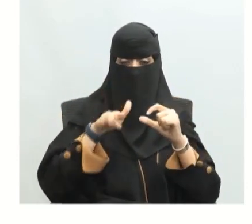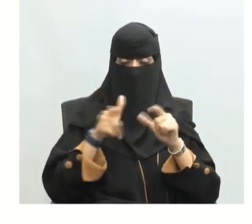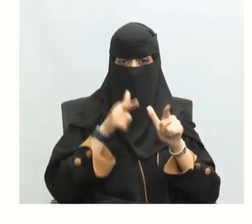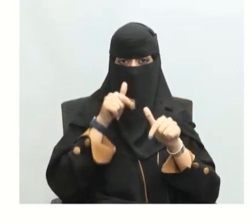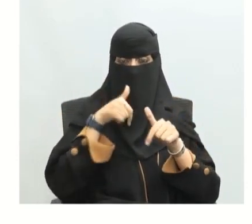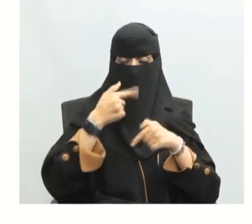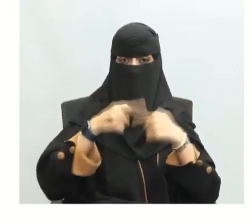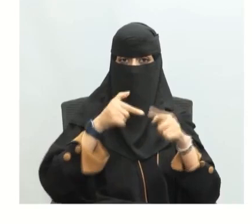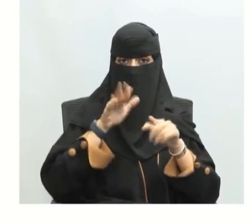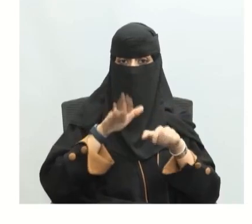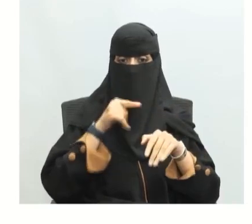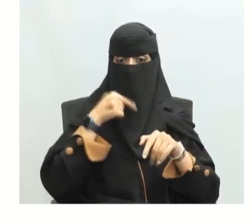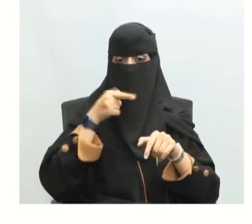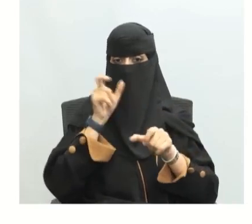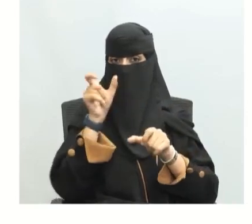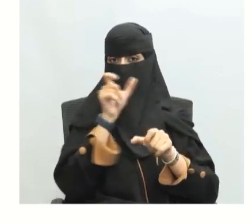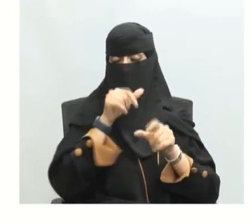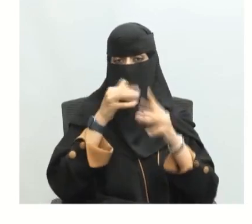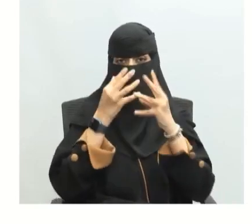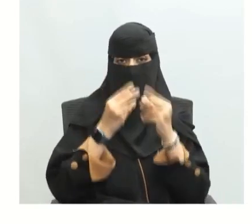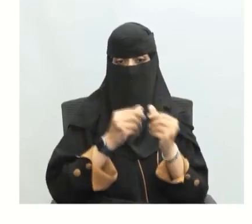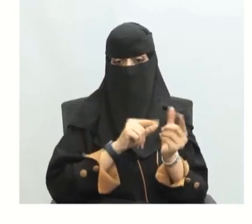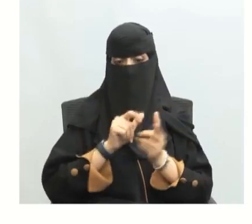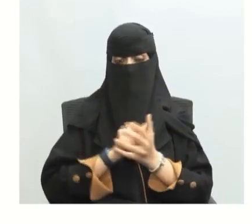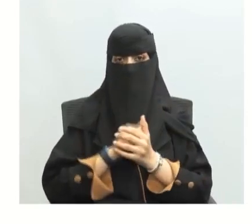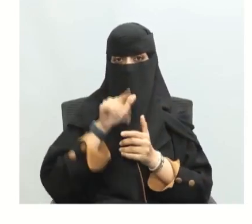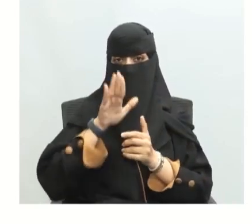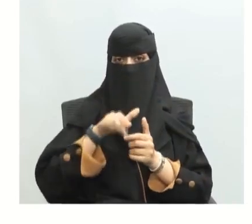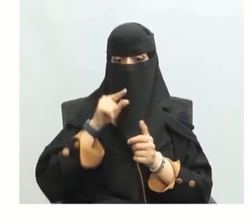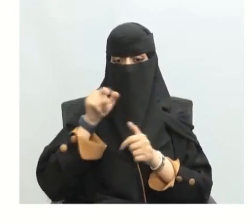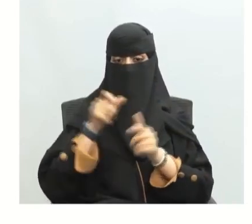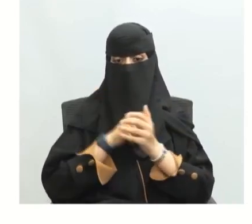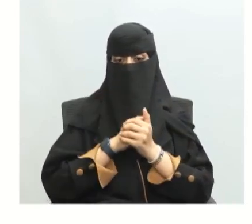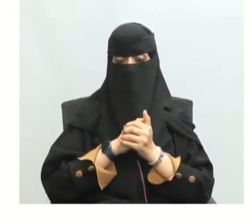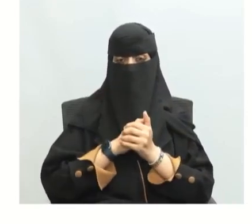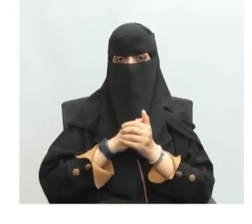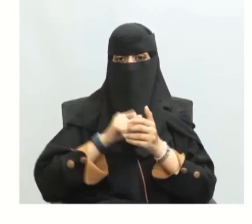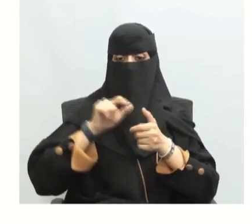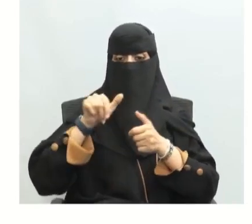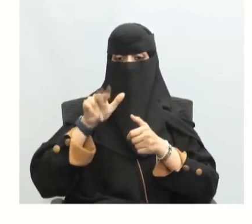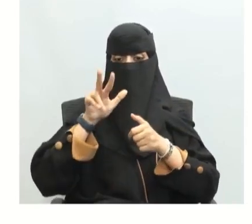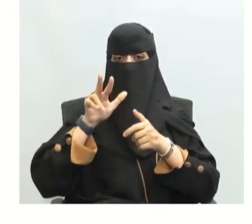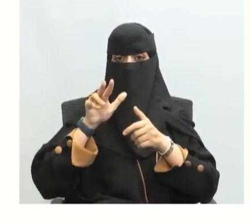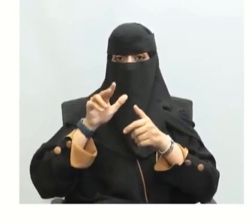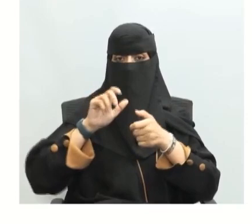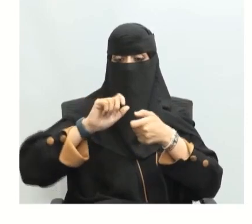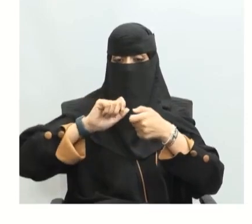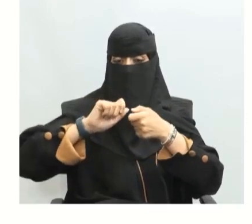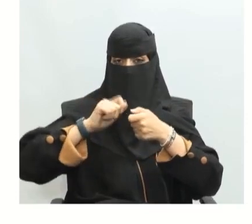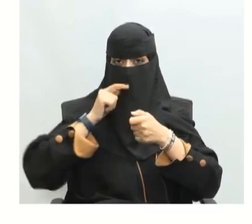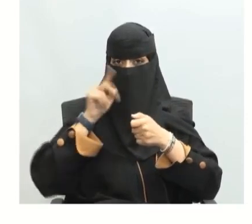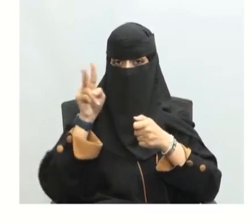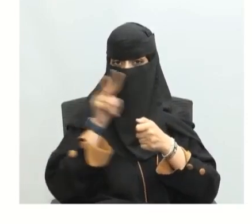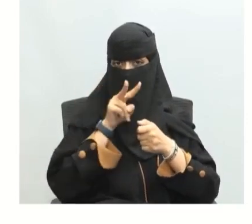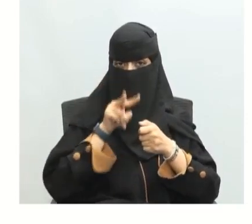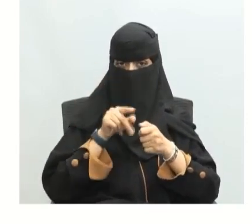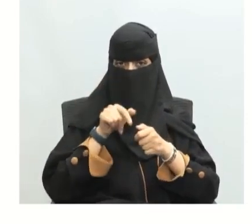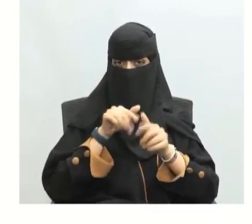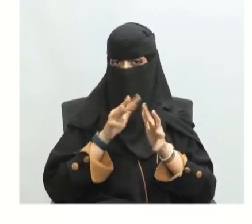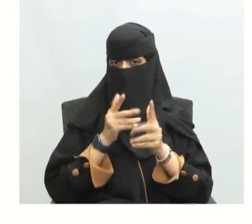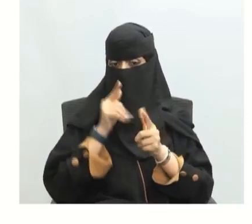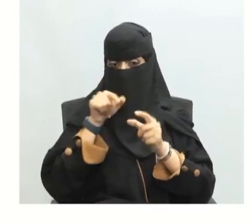التاليه بالعبارات المناسبه اذا عقد لقاء الوطني للعاشر مركز الملك عبد العزيز للحوار فراغ